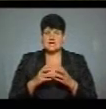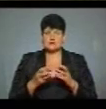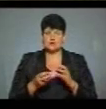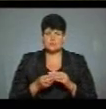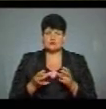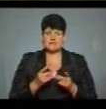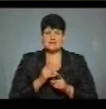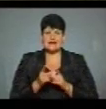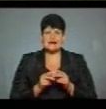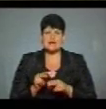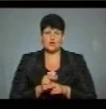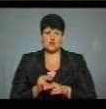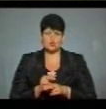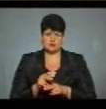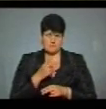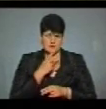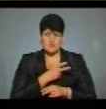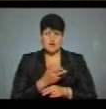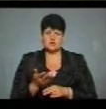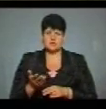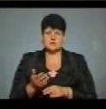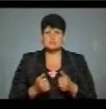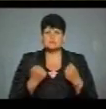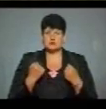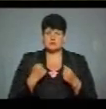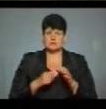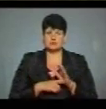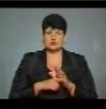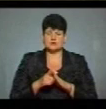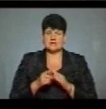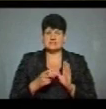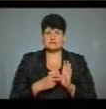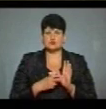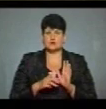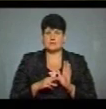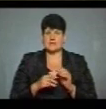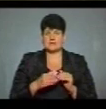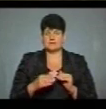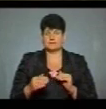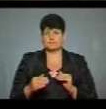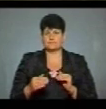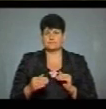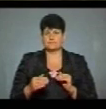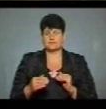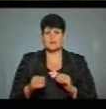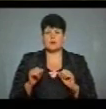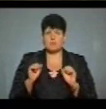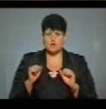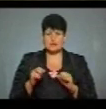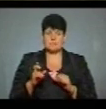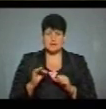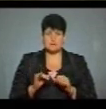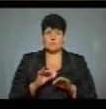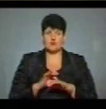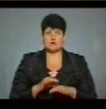необхідна реконструкція. Як ви бачите, спортсмени стартують з дистанції 700 метрів. Могли б ми проводити